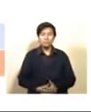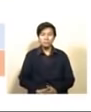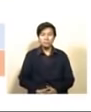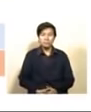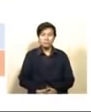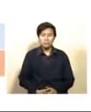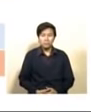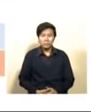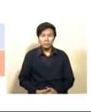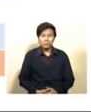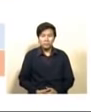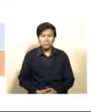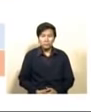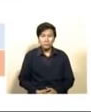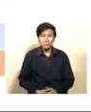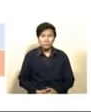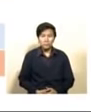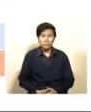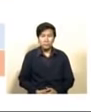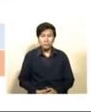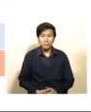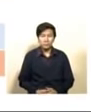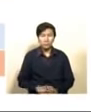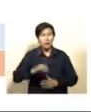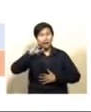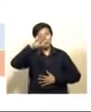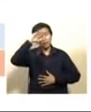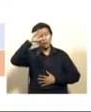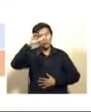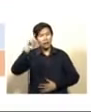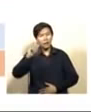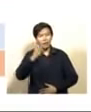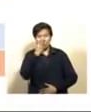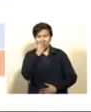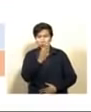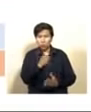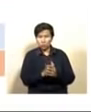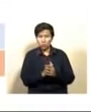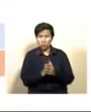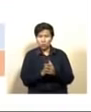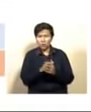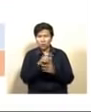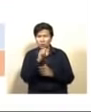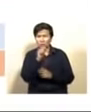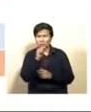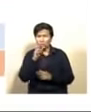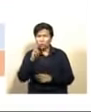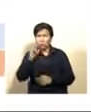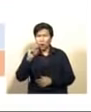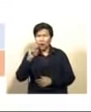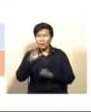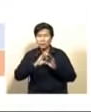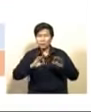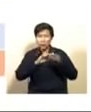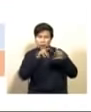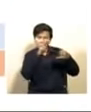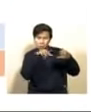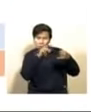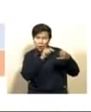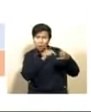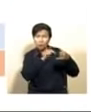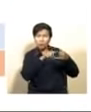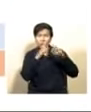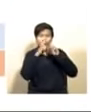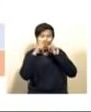าปกติเช่นผู้ป่วยโรคทั่วไปนะครับในโรงพยาบาลทุกแห่ง อันนี้คือยอดที่เราเพิ่มเติมสำหรับผู้ป่ว